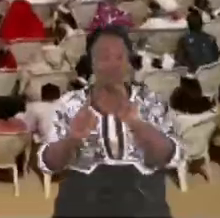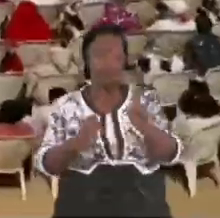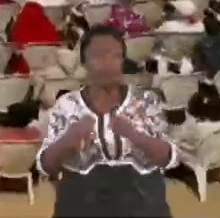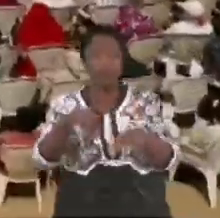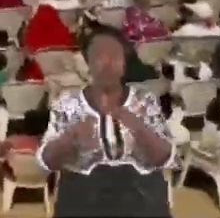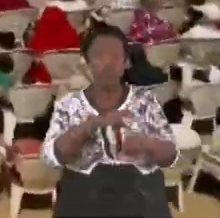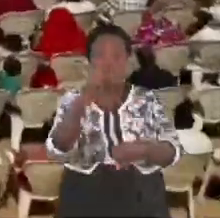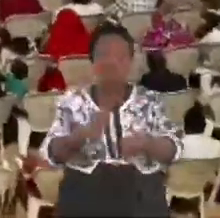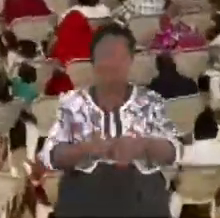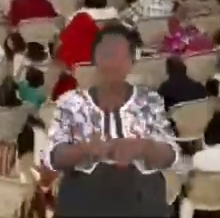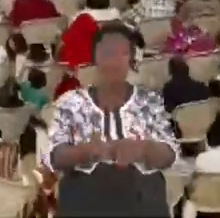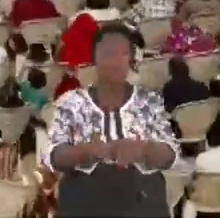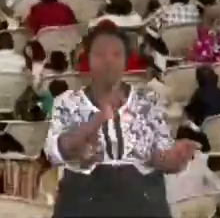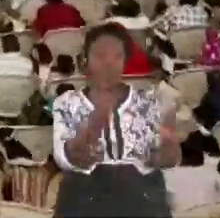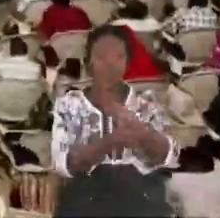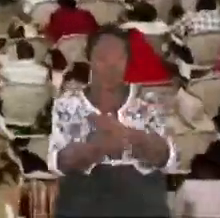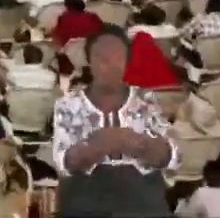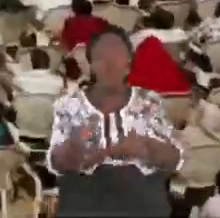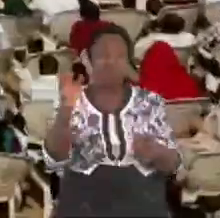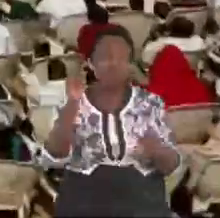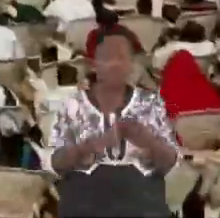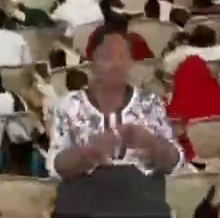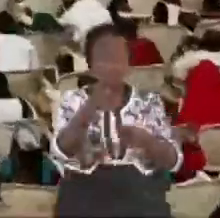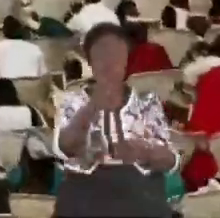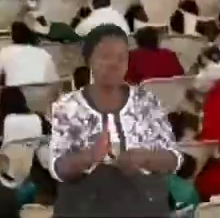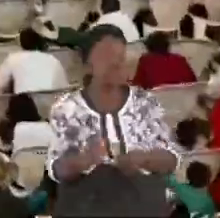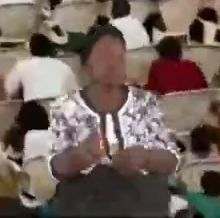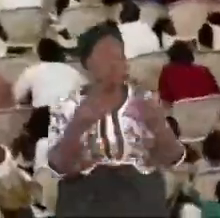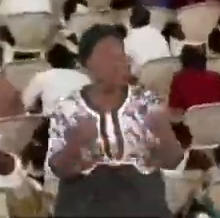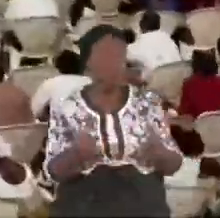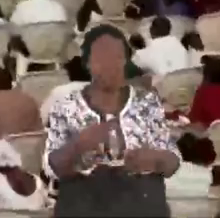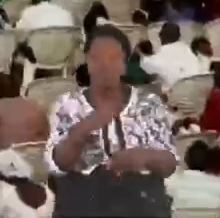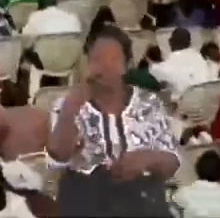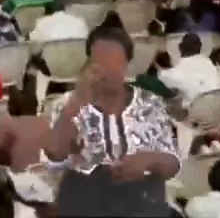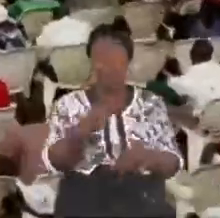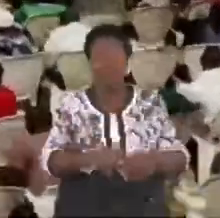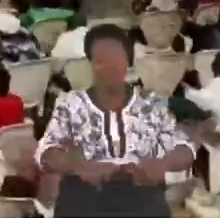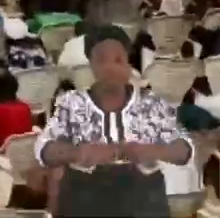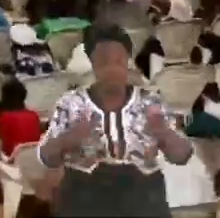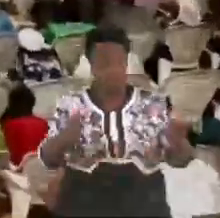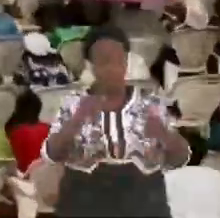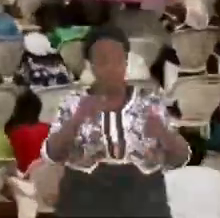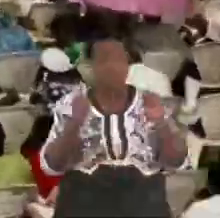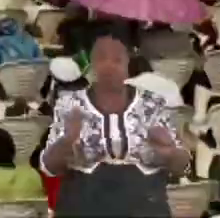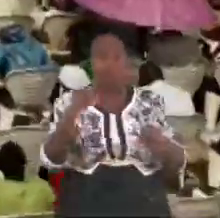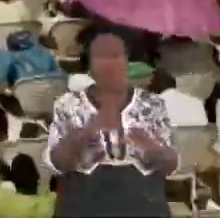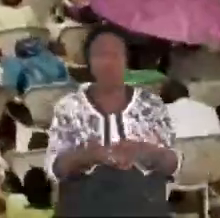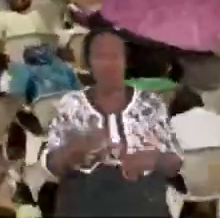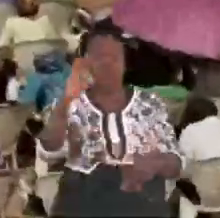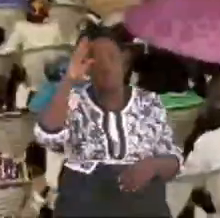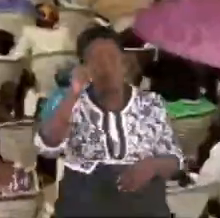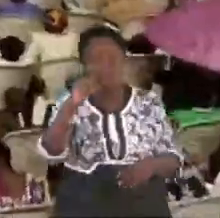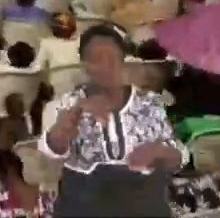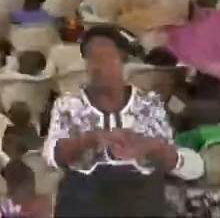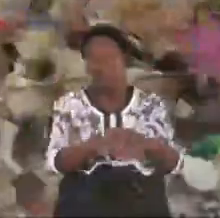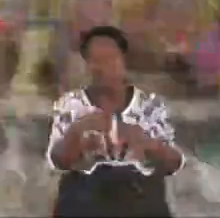de la nation, pour les ramener à Dieu. Voyez maintenant la dynamite de sa vie. On nous dit